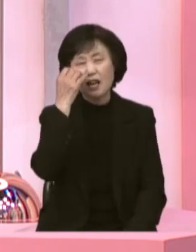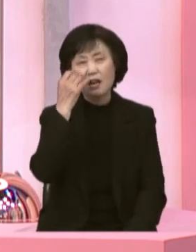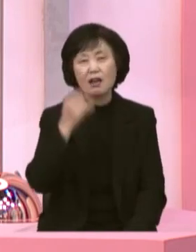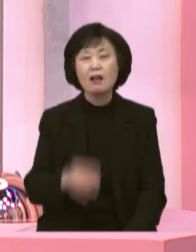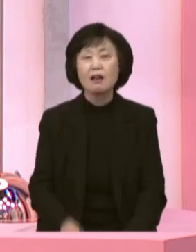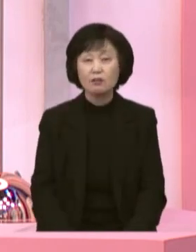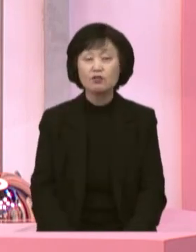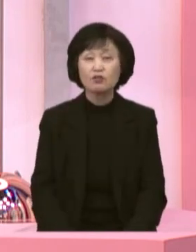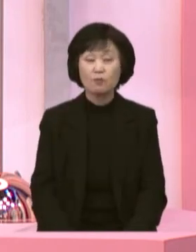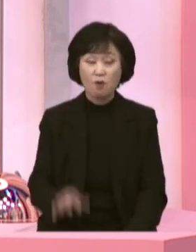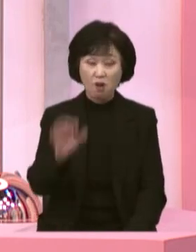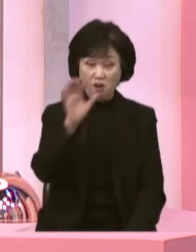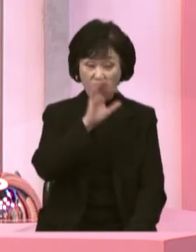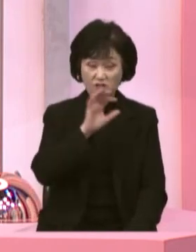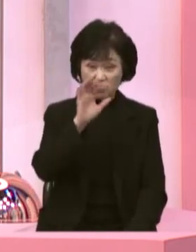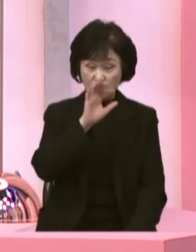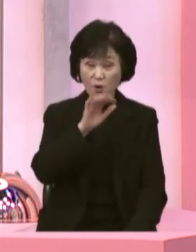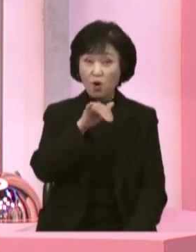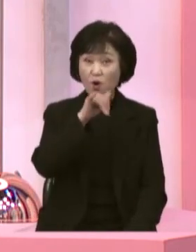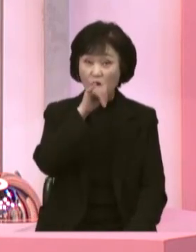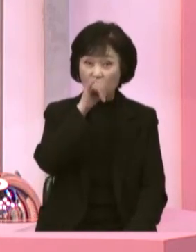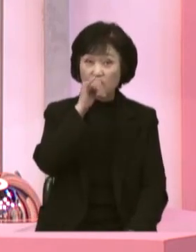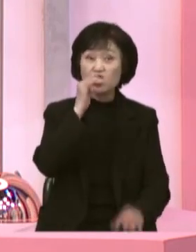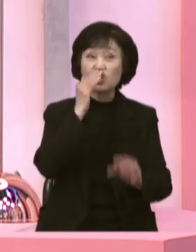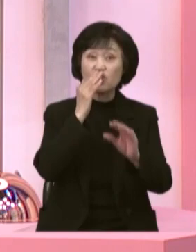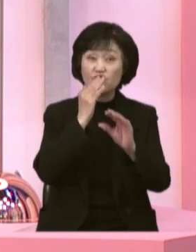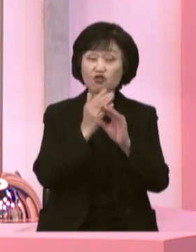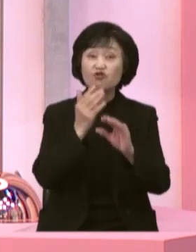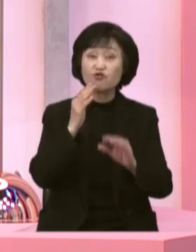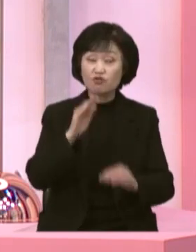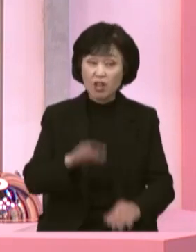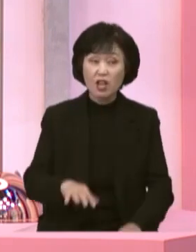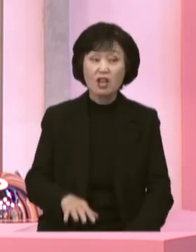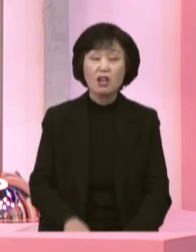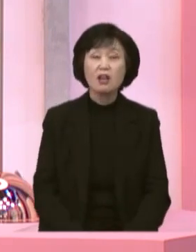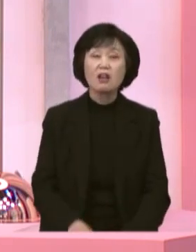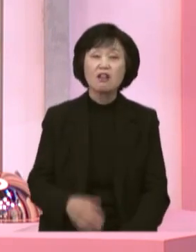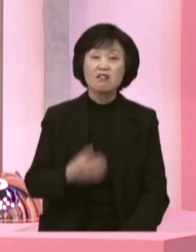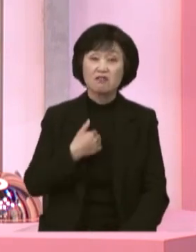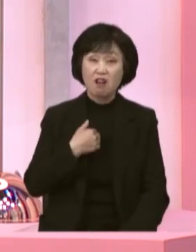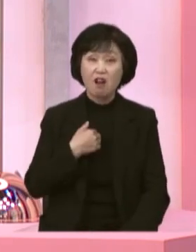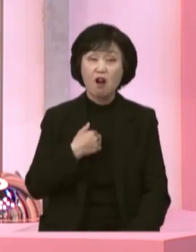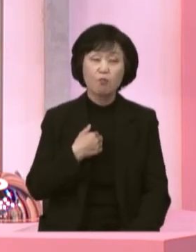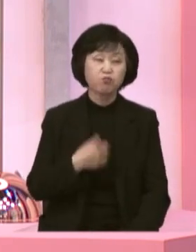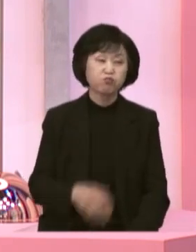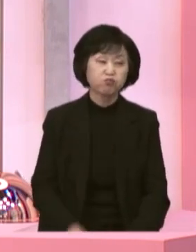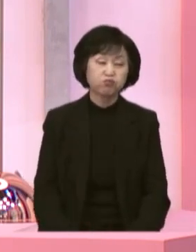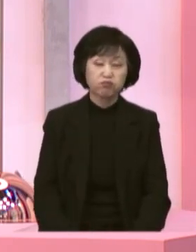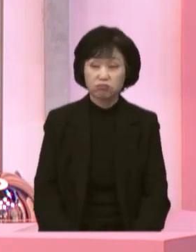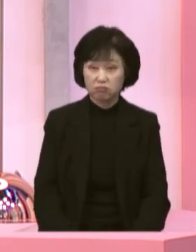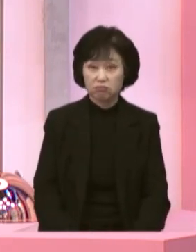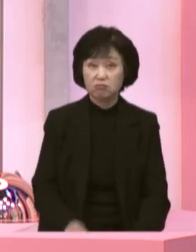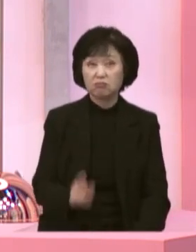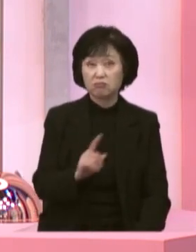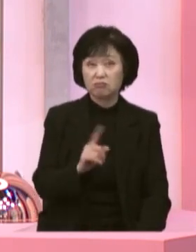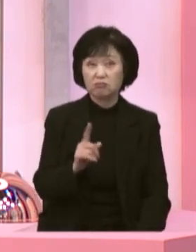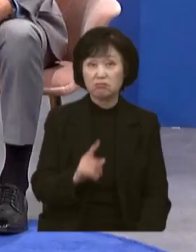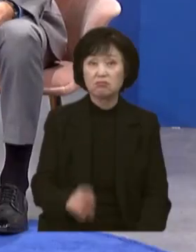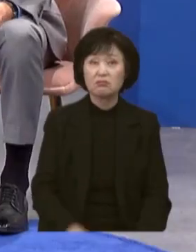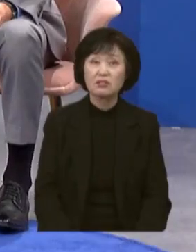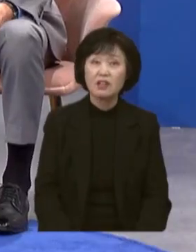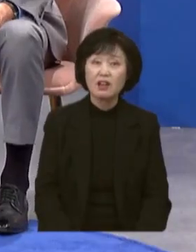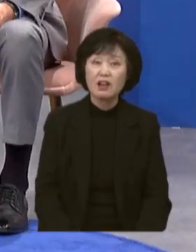아이씨 이거 안 해. 아이 팍 찌어 팍 던지고 안 해 이거. 아이 진짜 그리고 나왔어요